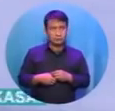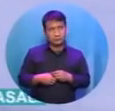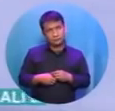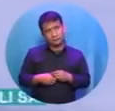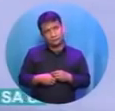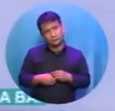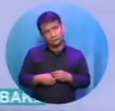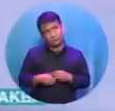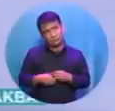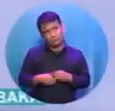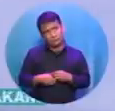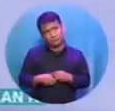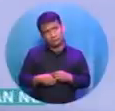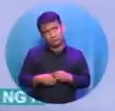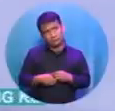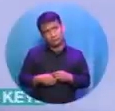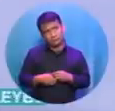mag-dabaway nyo?